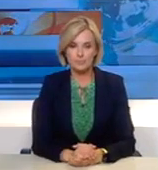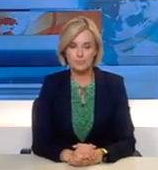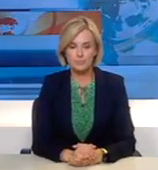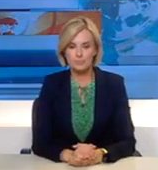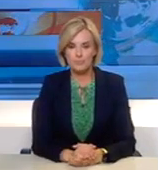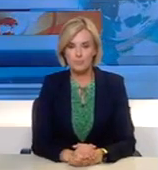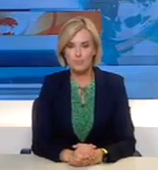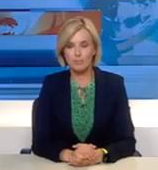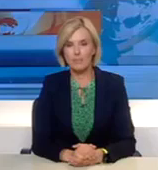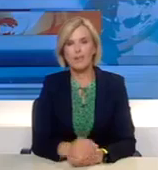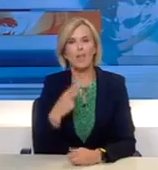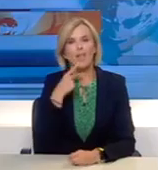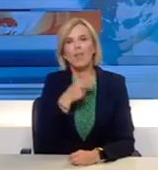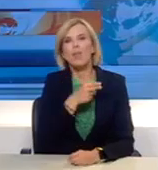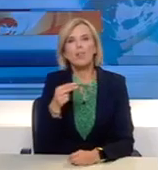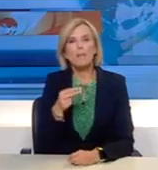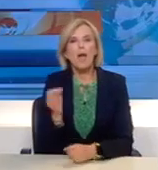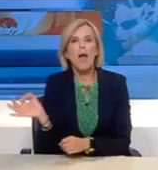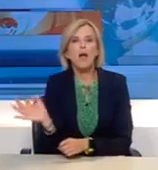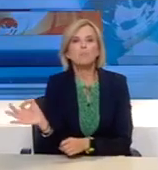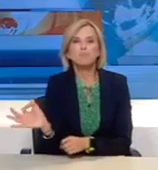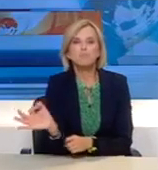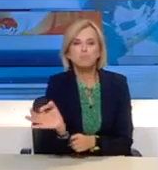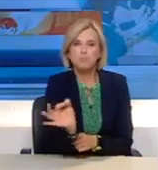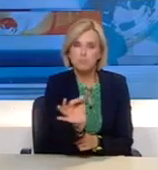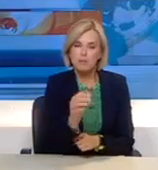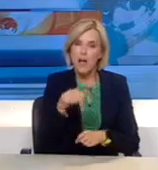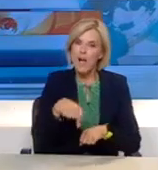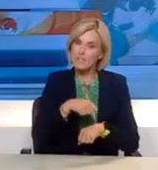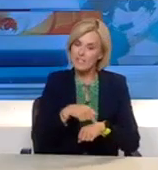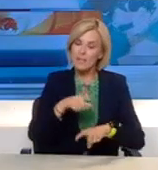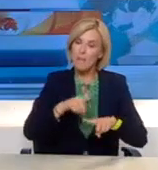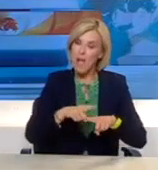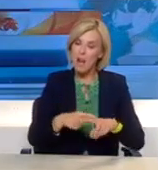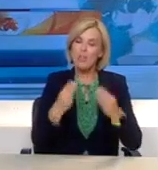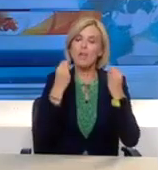Κοιτάξτε, επιδημιολογικά, όπως είπα και προηγουμένως, βρισκόμαστε σε ένα πάρα πολύ καλό σημείο.